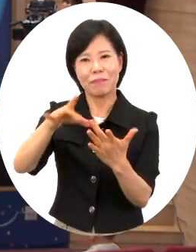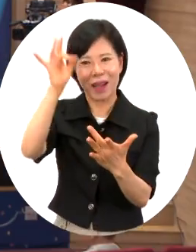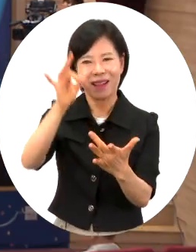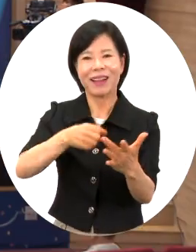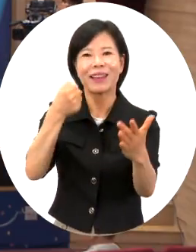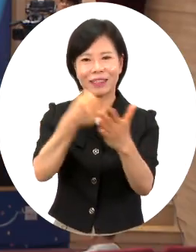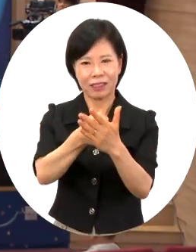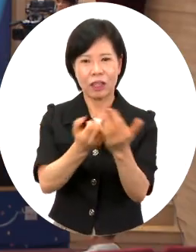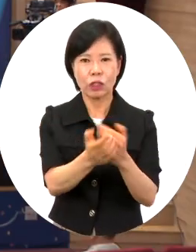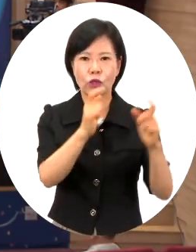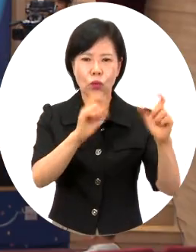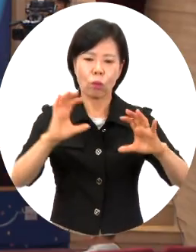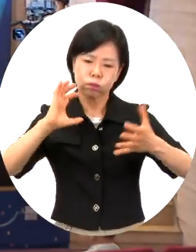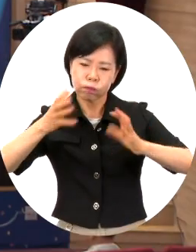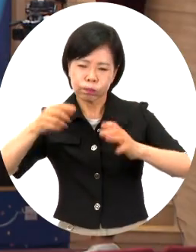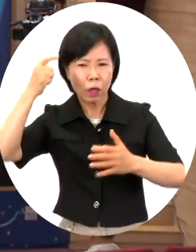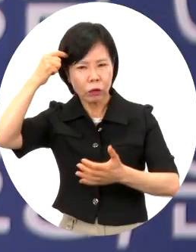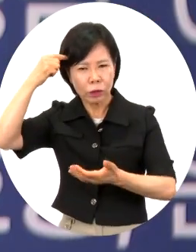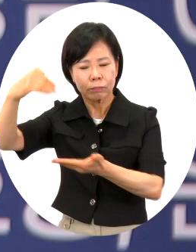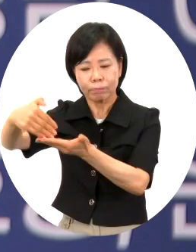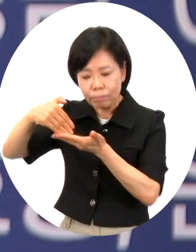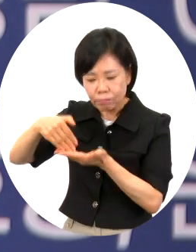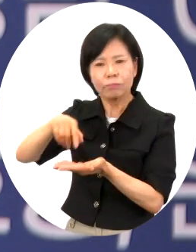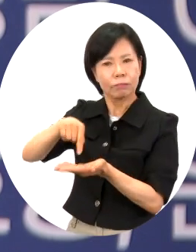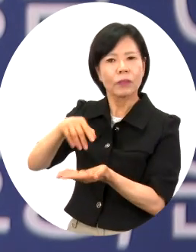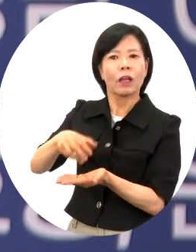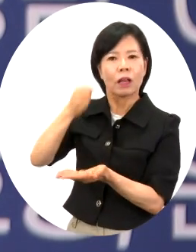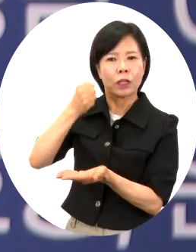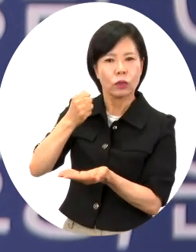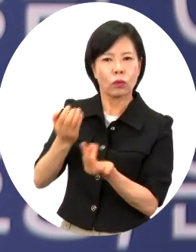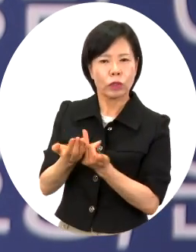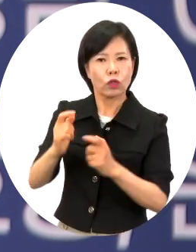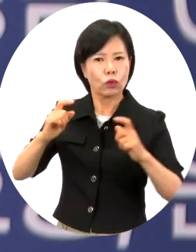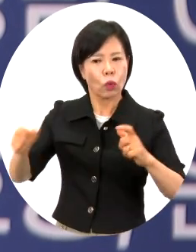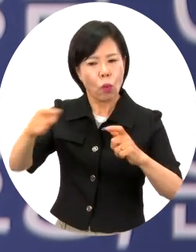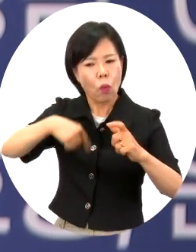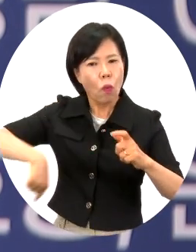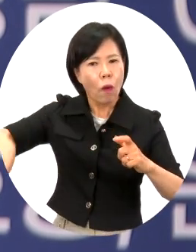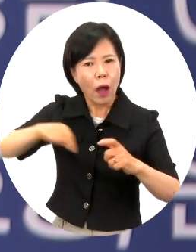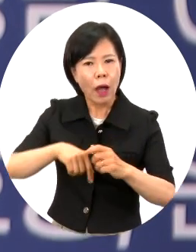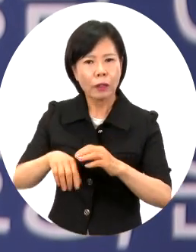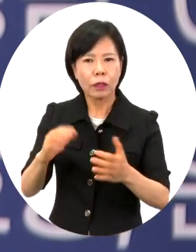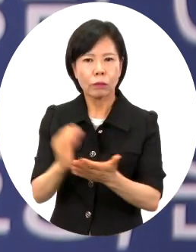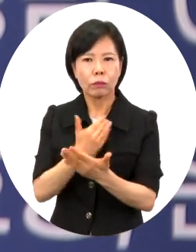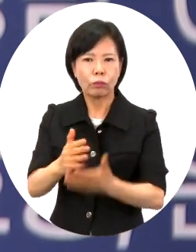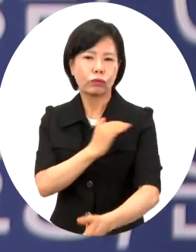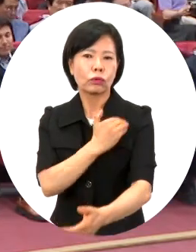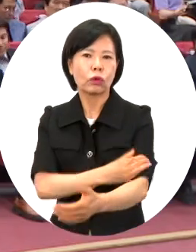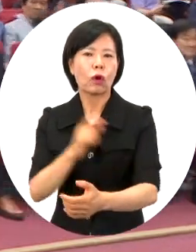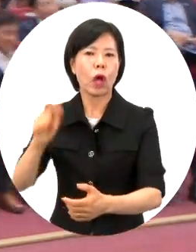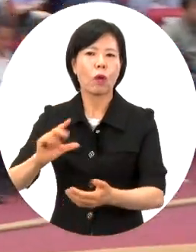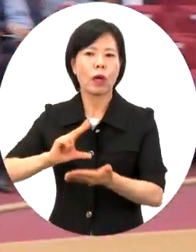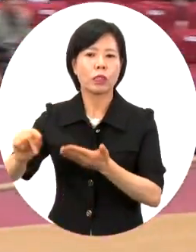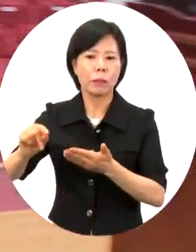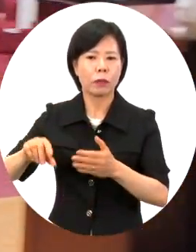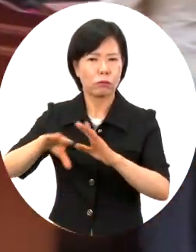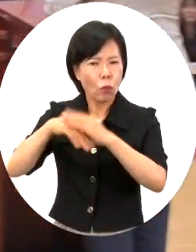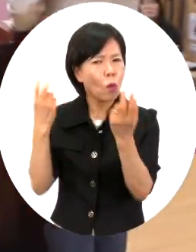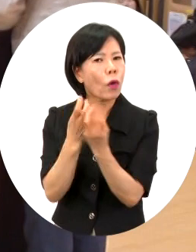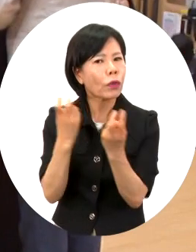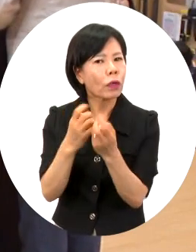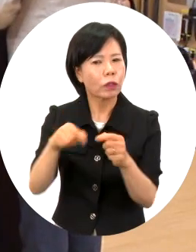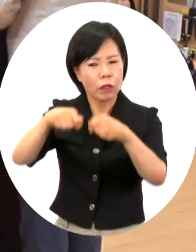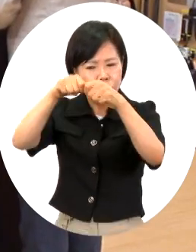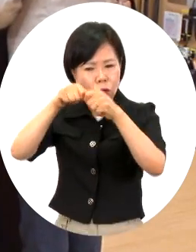채택했는데요. 제주도는 토론회에서 제시된 의견을 바탕으로 특별자치시도의 실질적 분권 강화와 지방시대